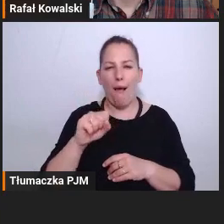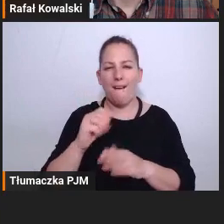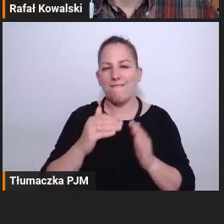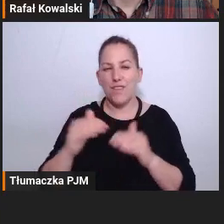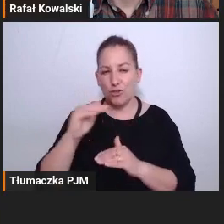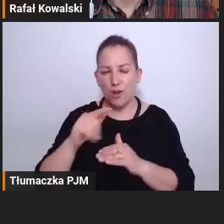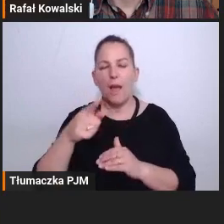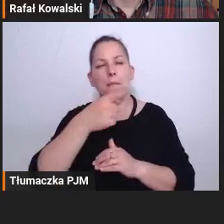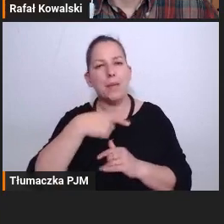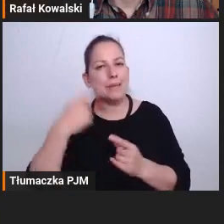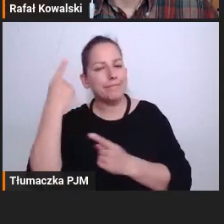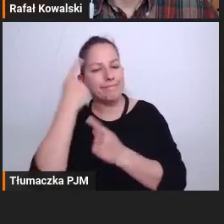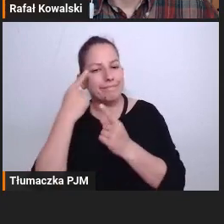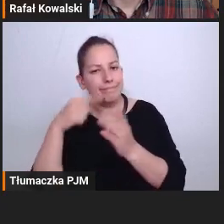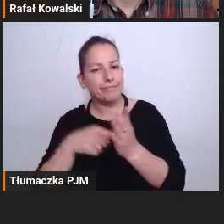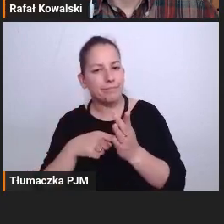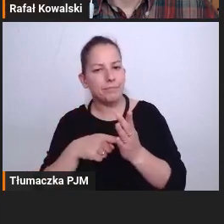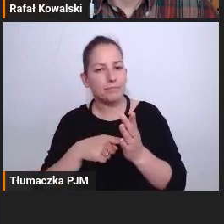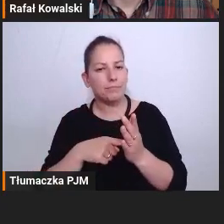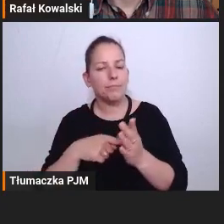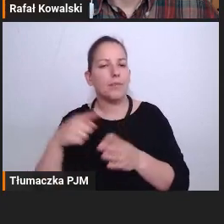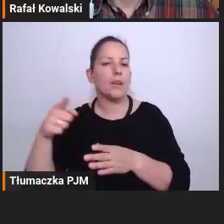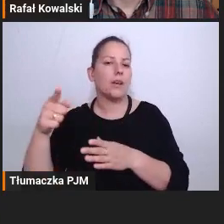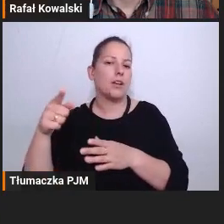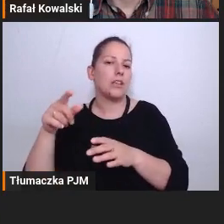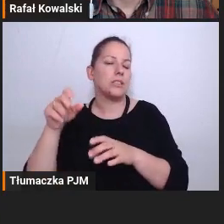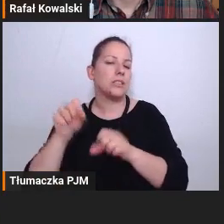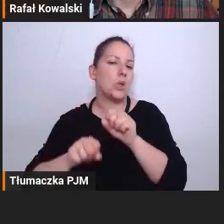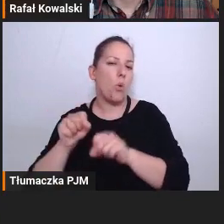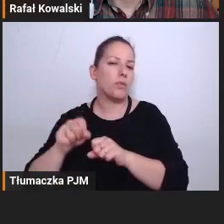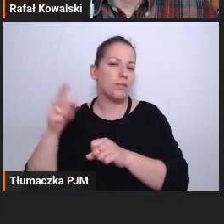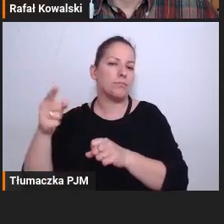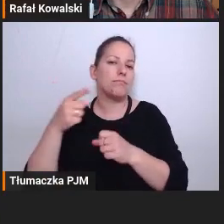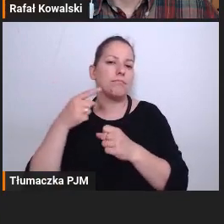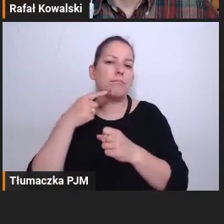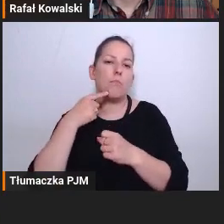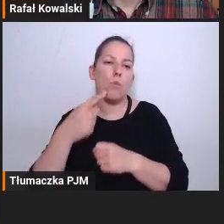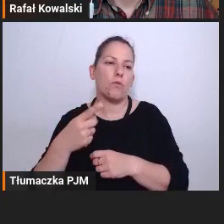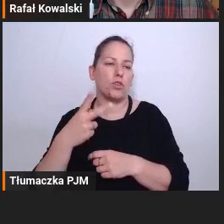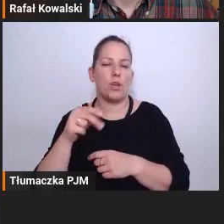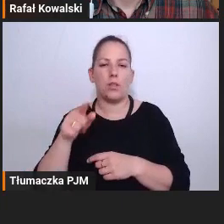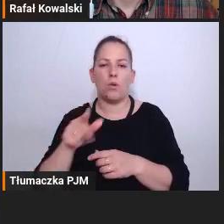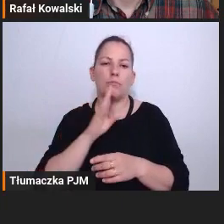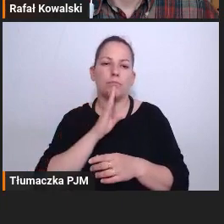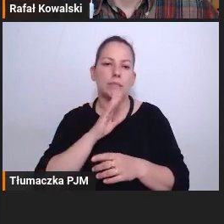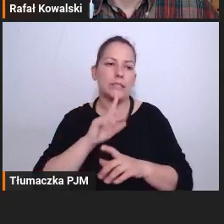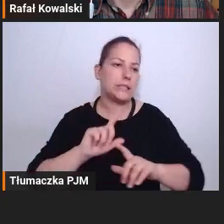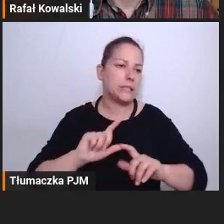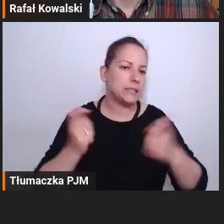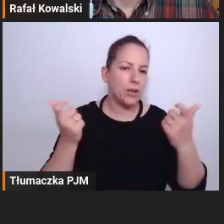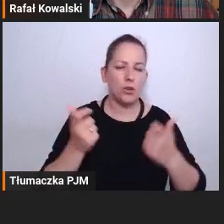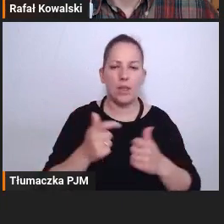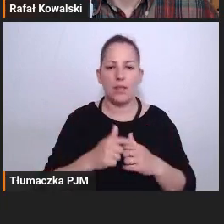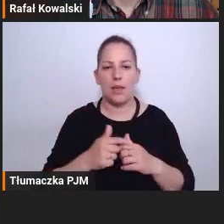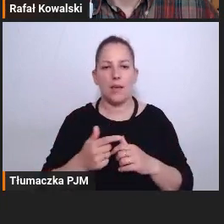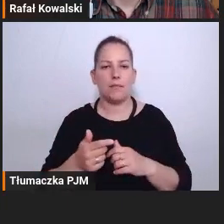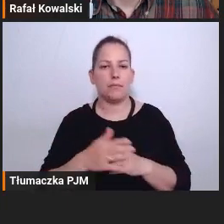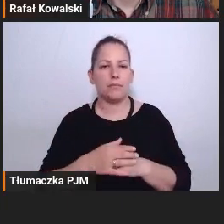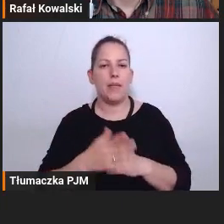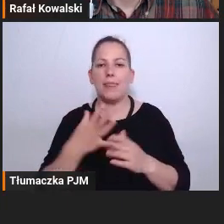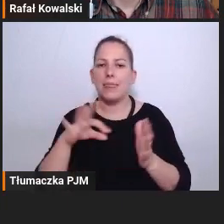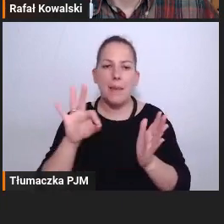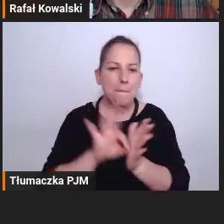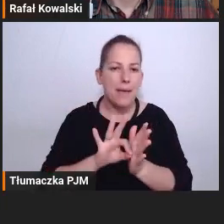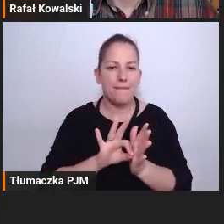się kierować orzecznictwem sądów, które jest, czyli sądy nam mówią, że to jest jakiegoś rodzaju zdarzenie przyszłe,